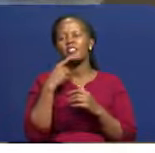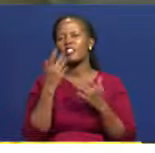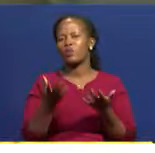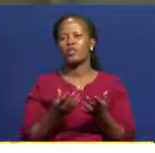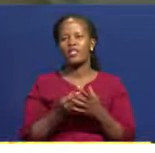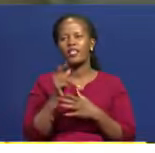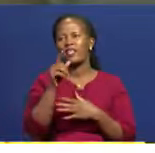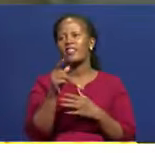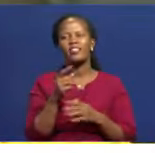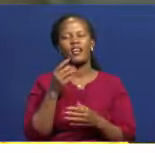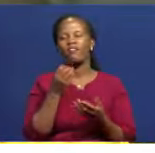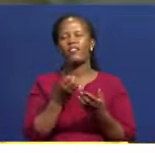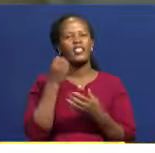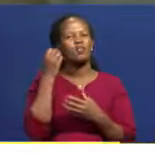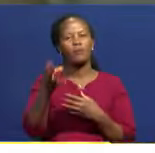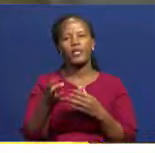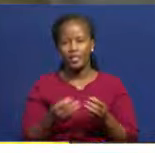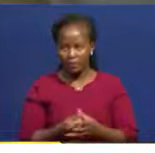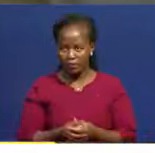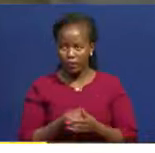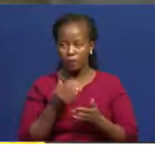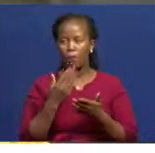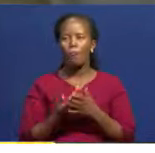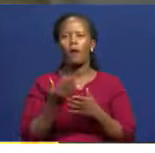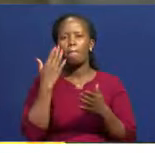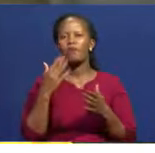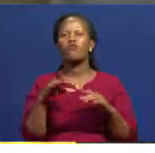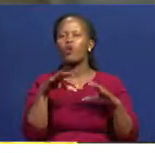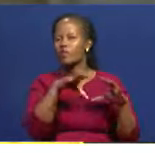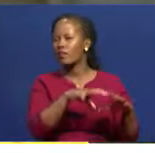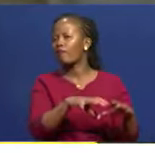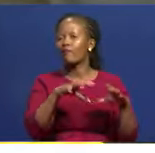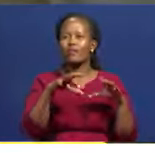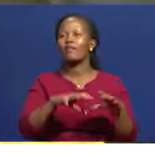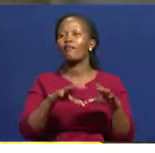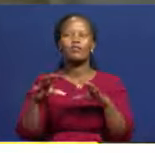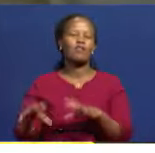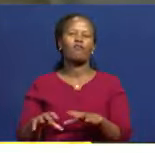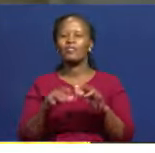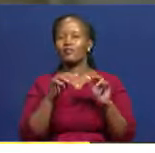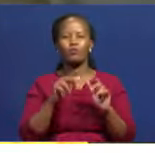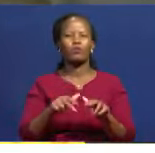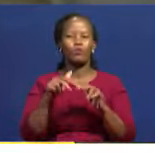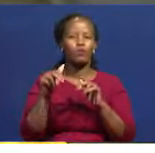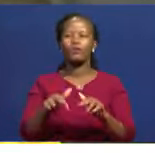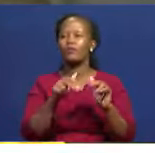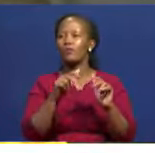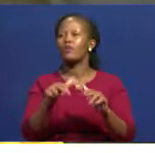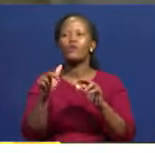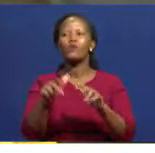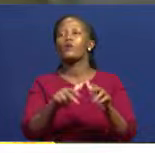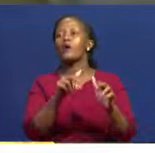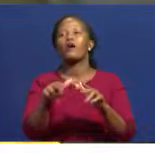mbadala. Nilikuwa nimetaabika sana nikitembea na zile